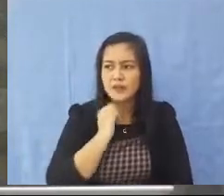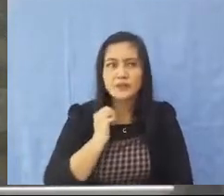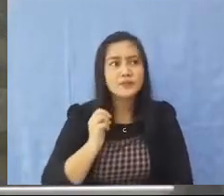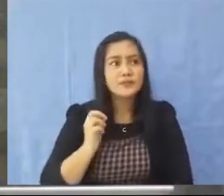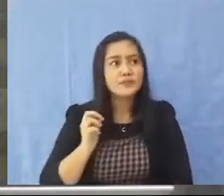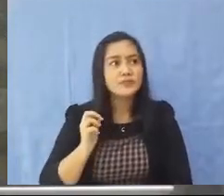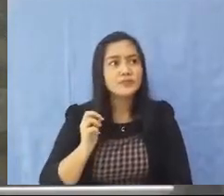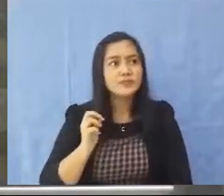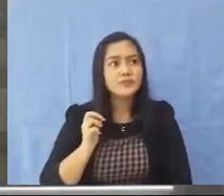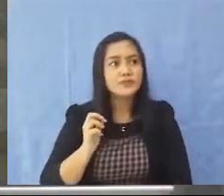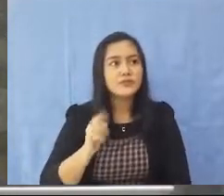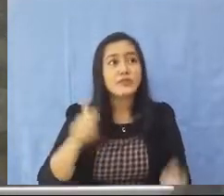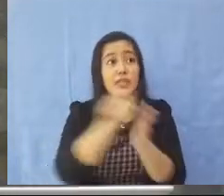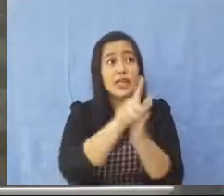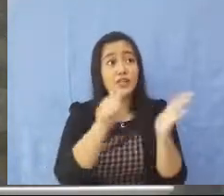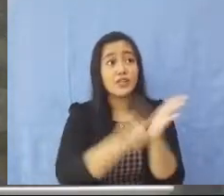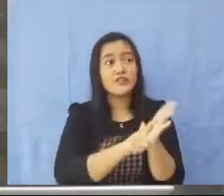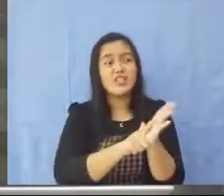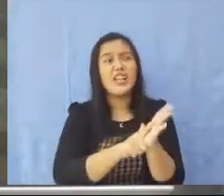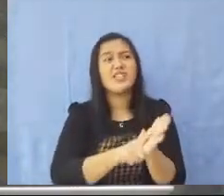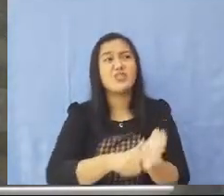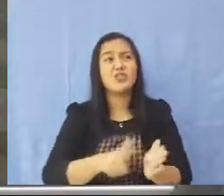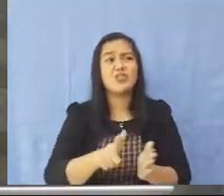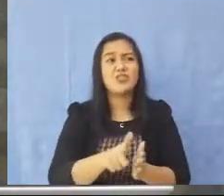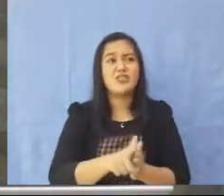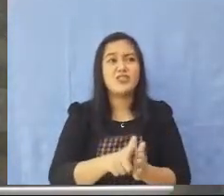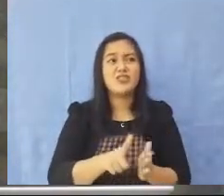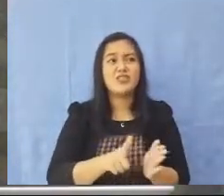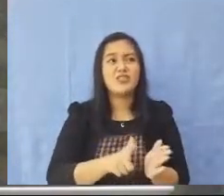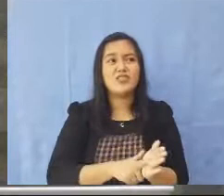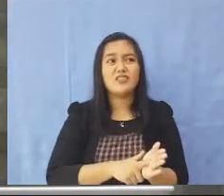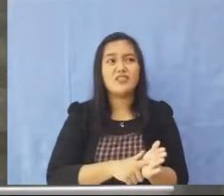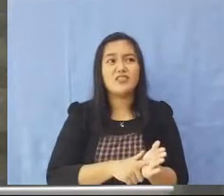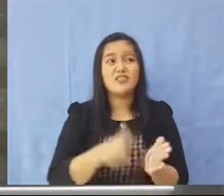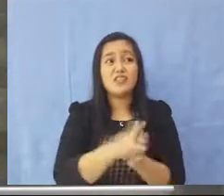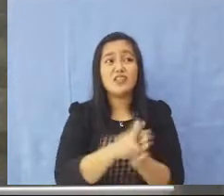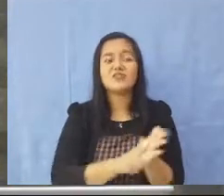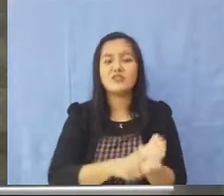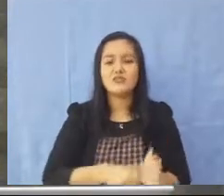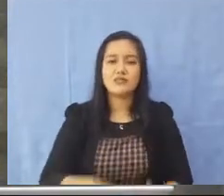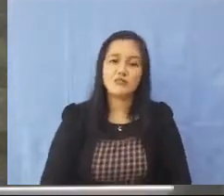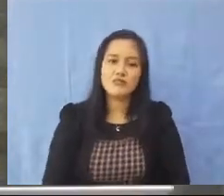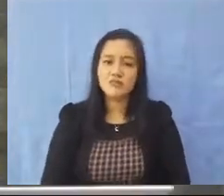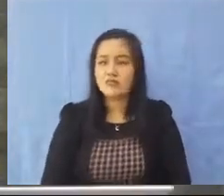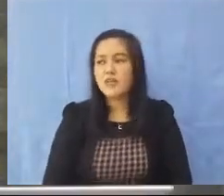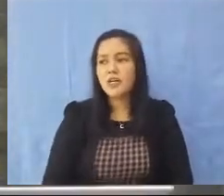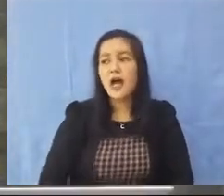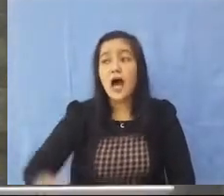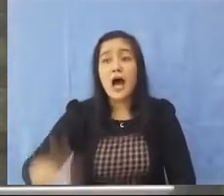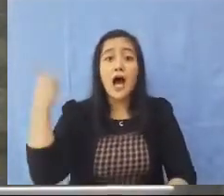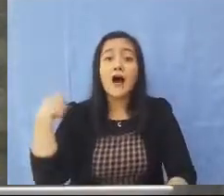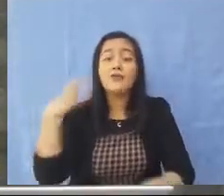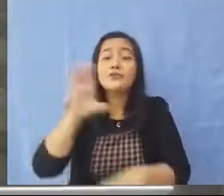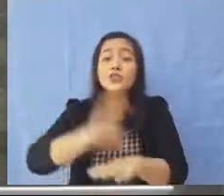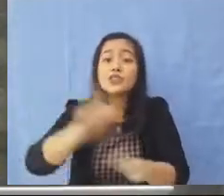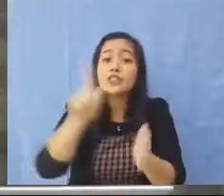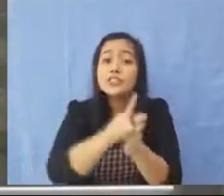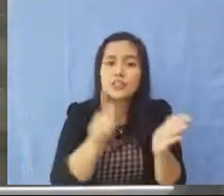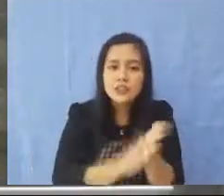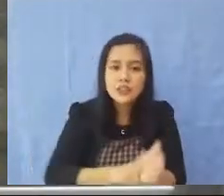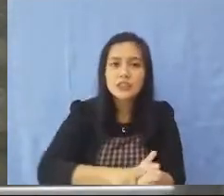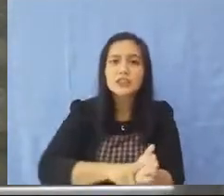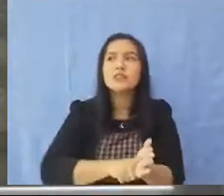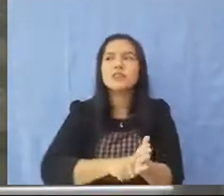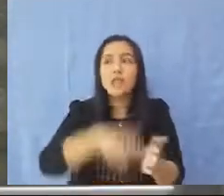ng mga teachings about families doon po sa book of sa church letters na isinulat ni Apostle Paul, but if